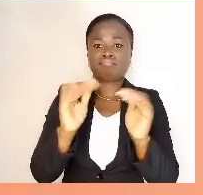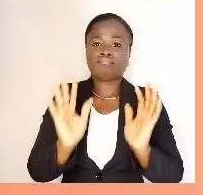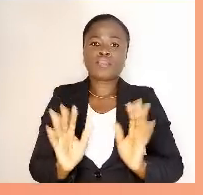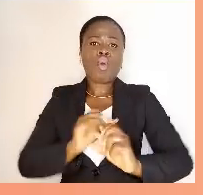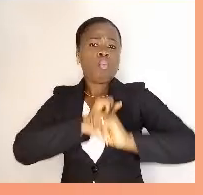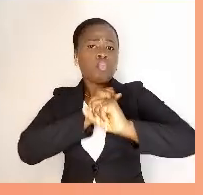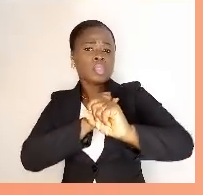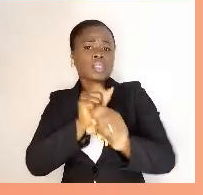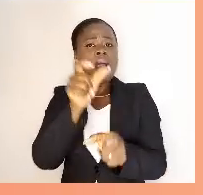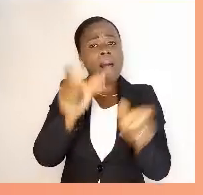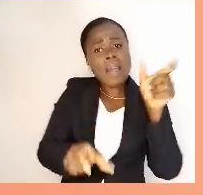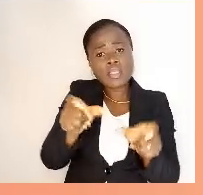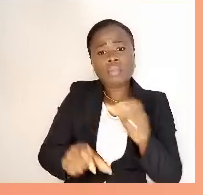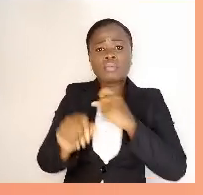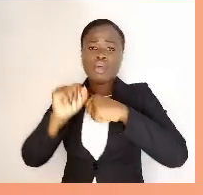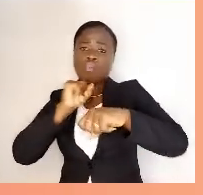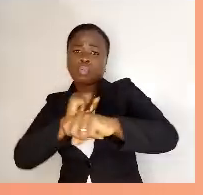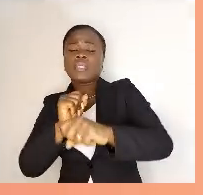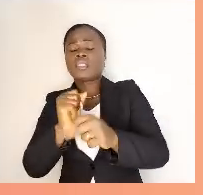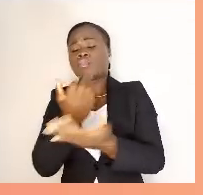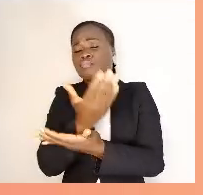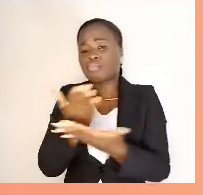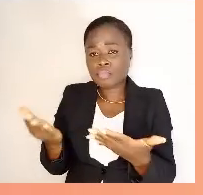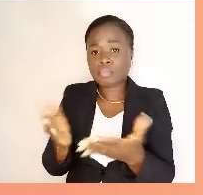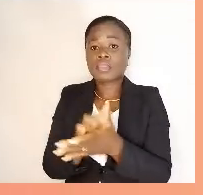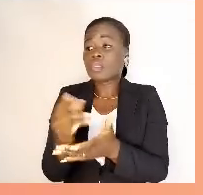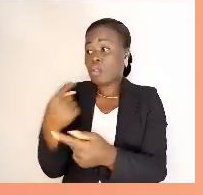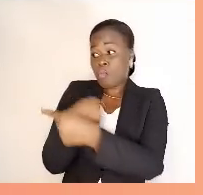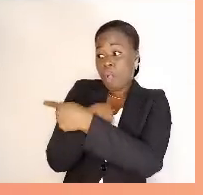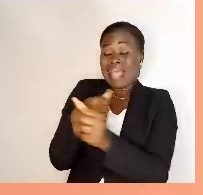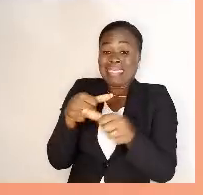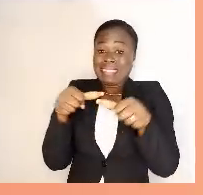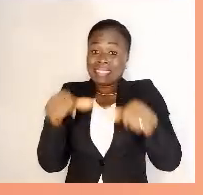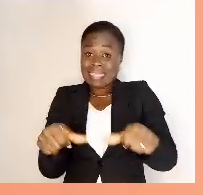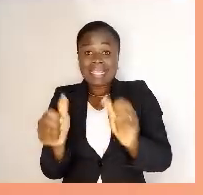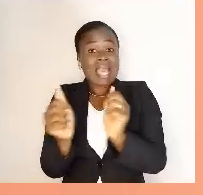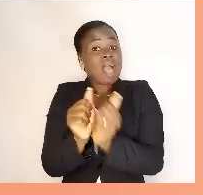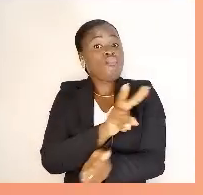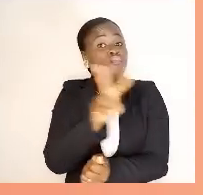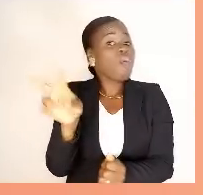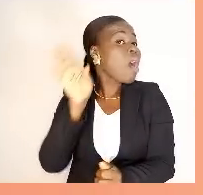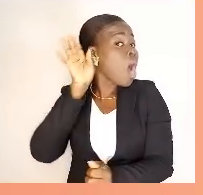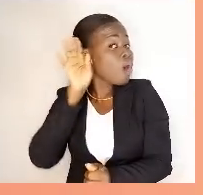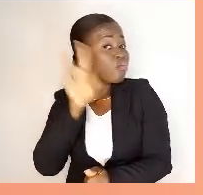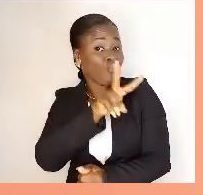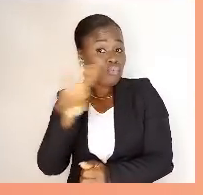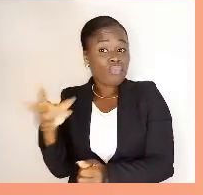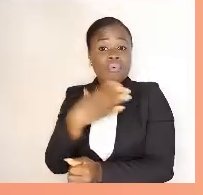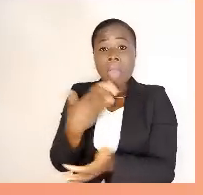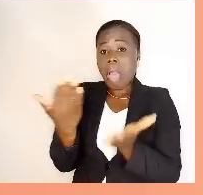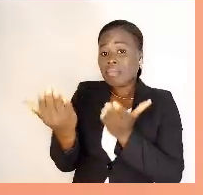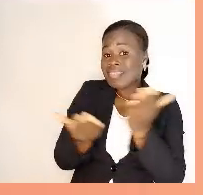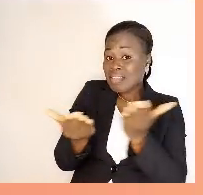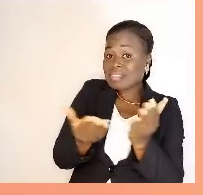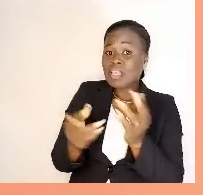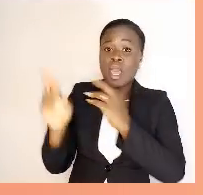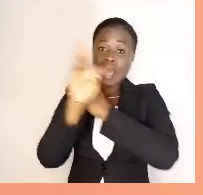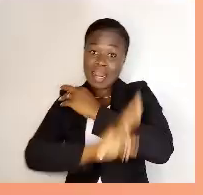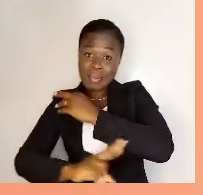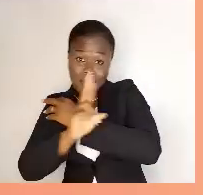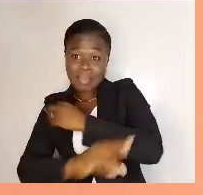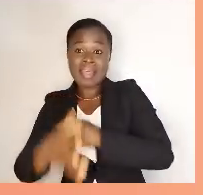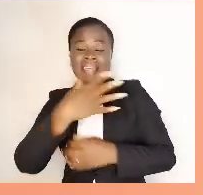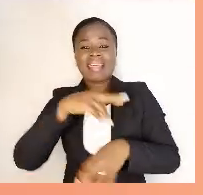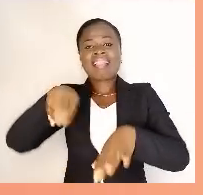la protection des personnes et des biens. Je resterai à vos côtés, à votre écoute et